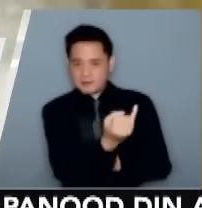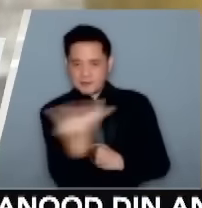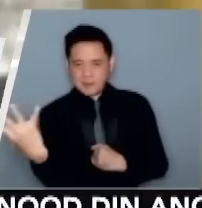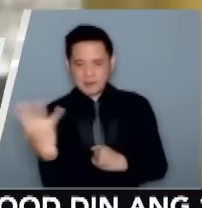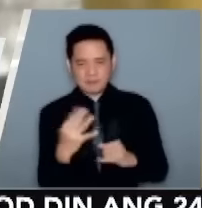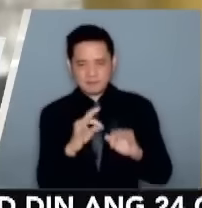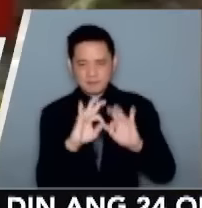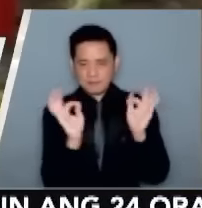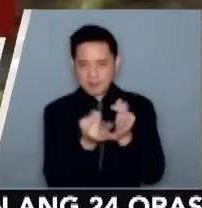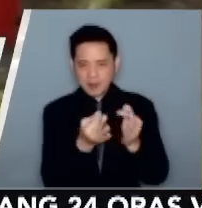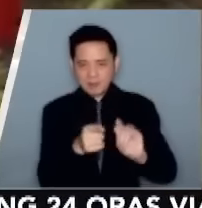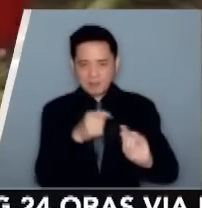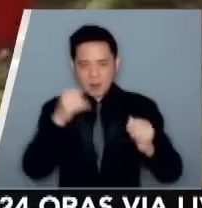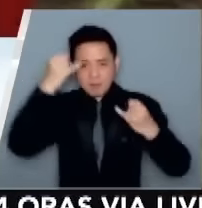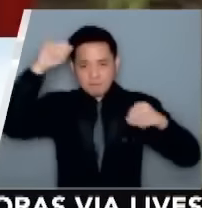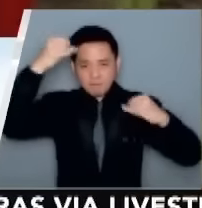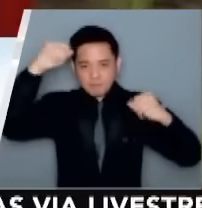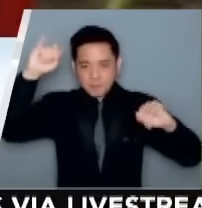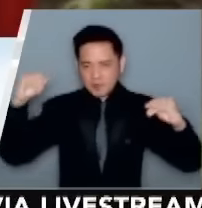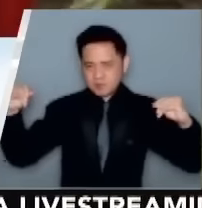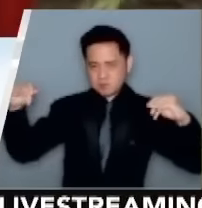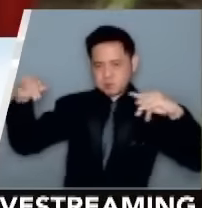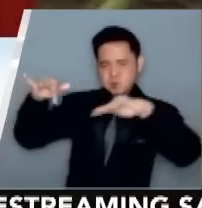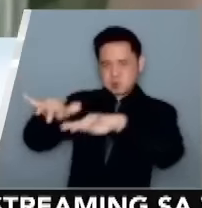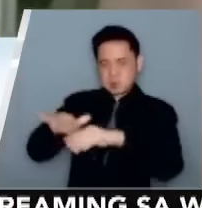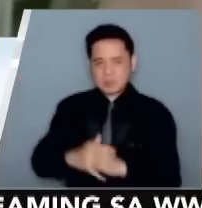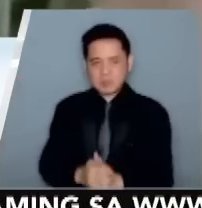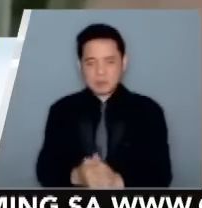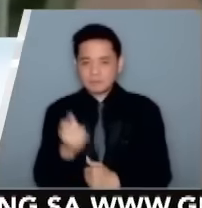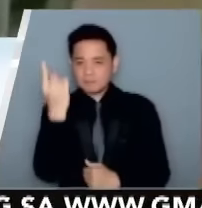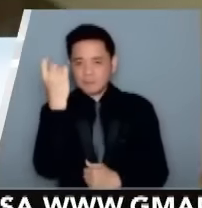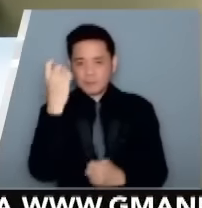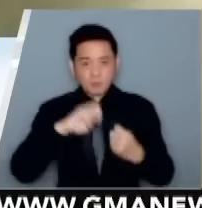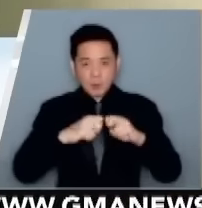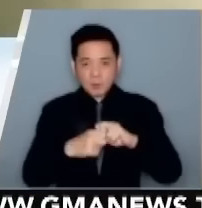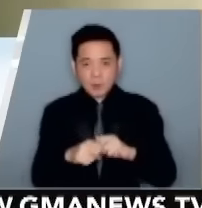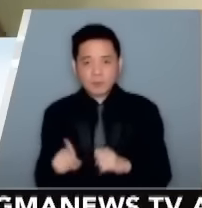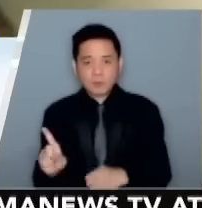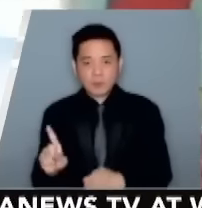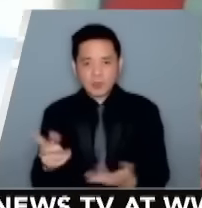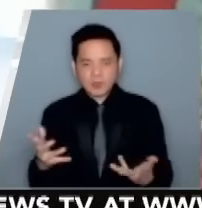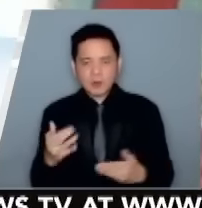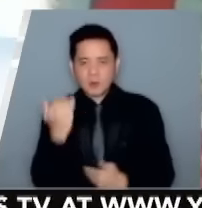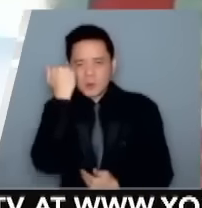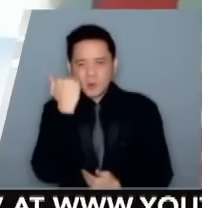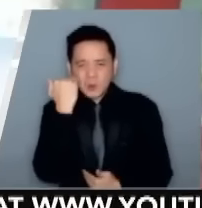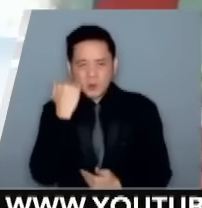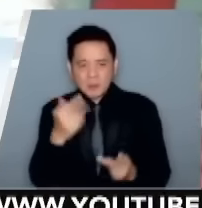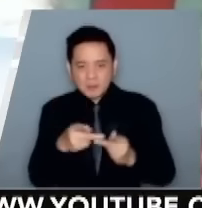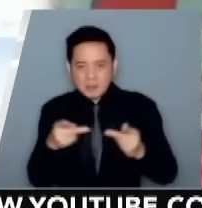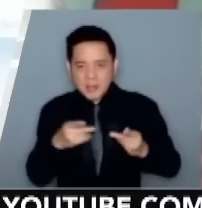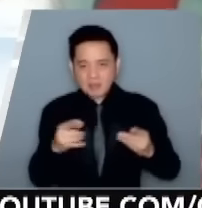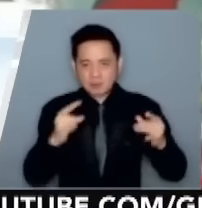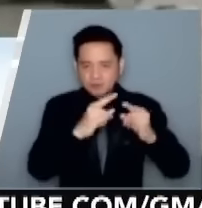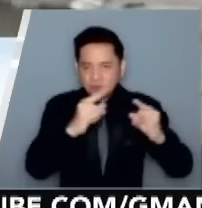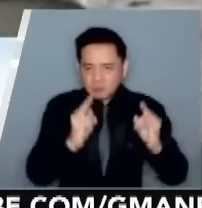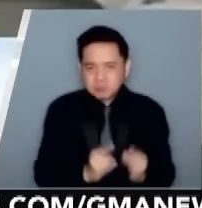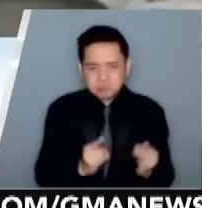nanggaling namin hangin ng malakas ang problema kulang ang mga silid na magsisilbing evacuation center para sa Dal pamilyang